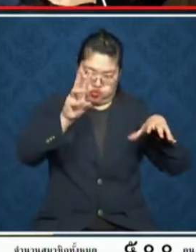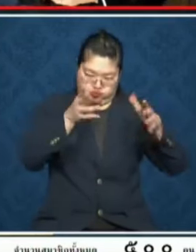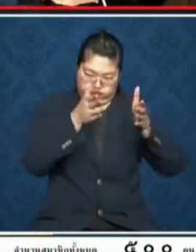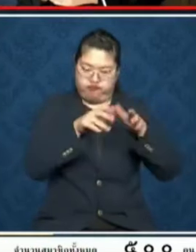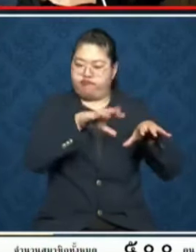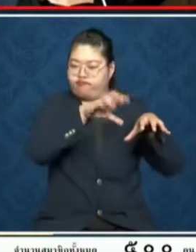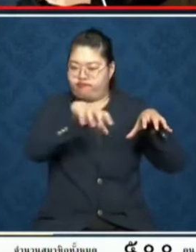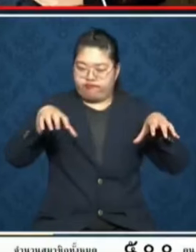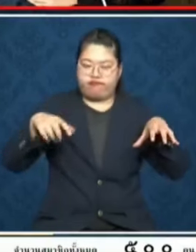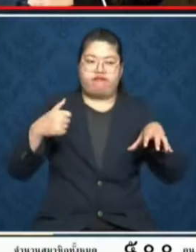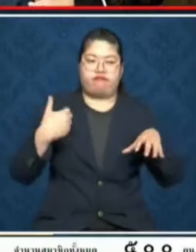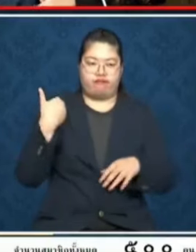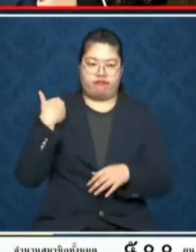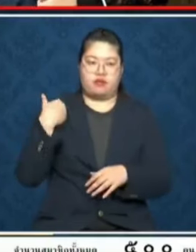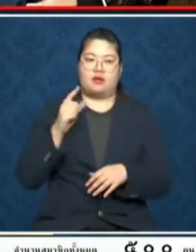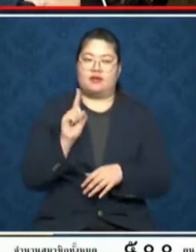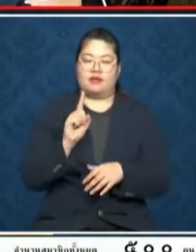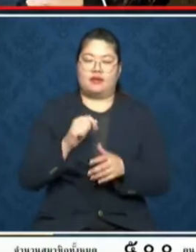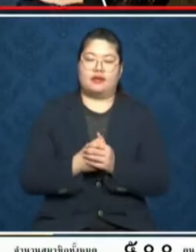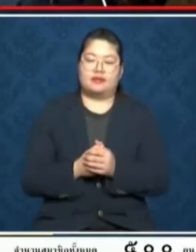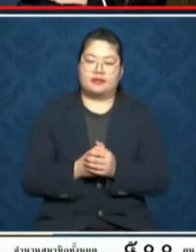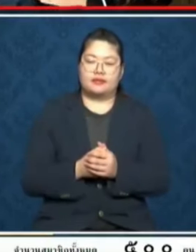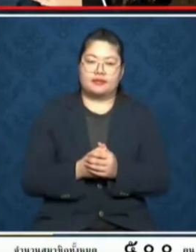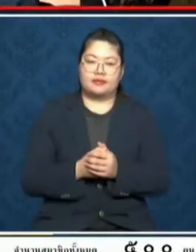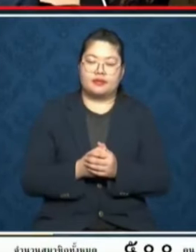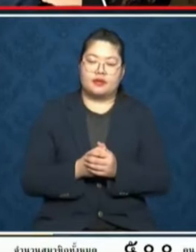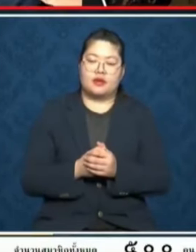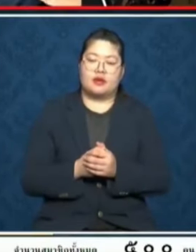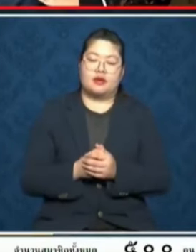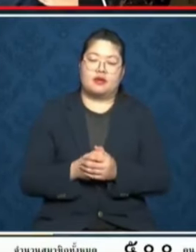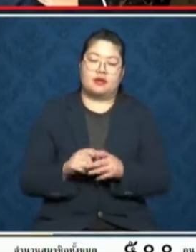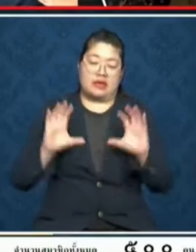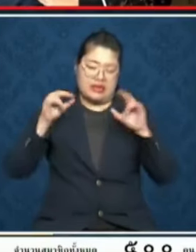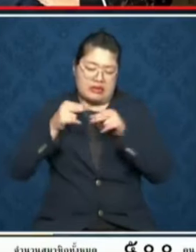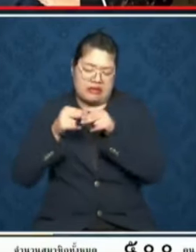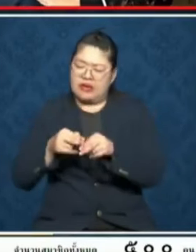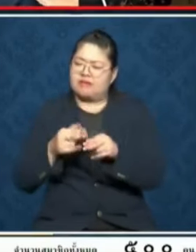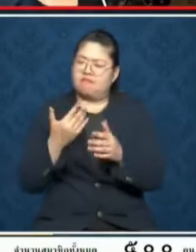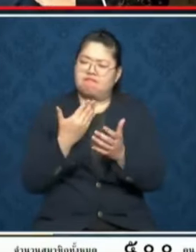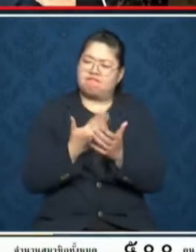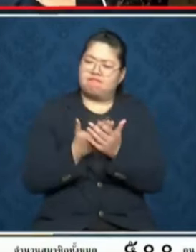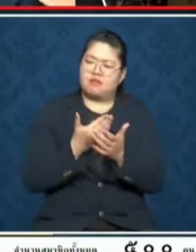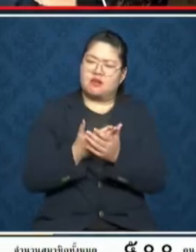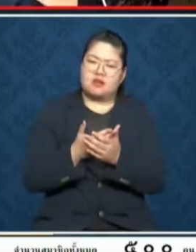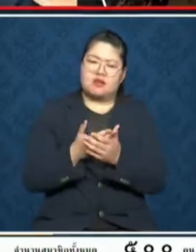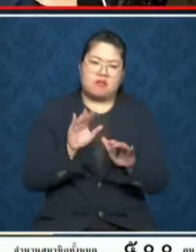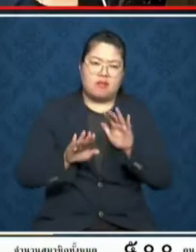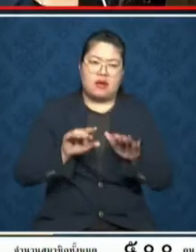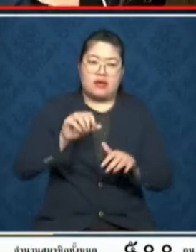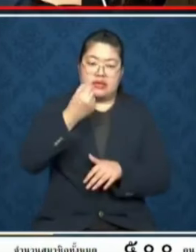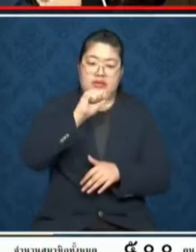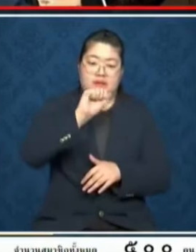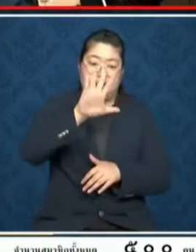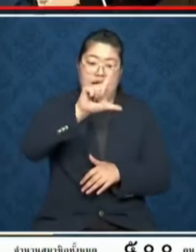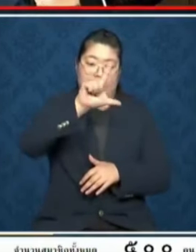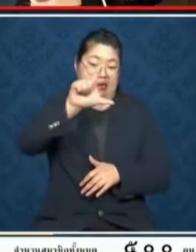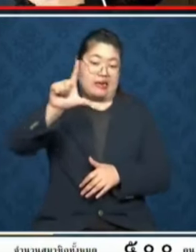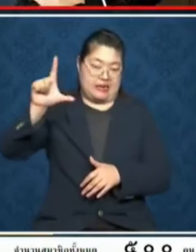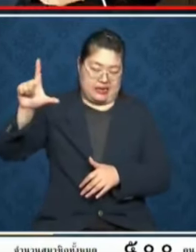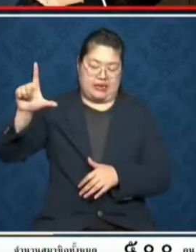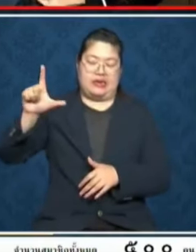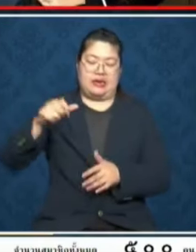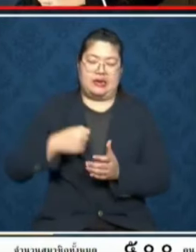บอร์ดรัฐวิสาหกิจทั้งหมดมีสินทรัพย์ของรัฐวิสาหกิจรวมกันราวๆเกือบ15ล้านล้านบาท